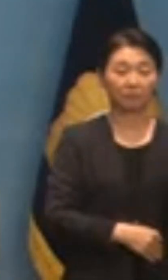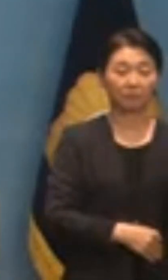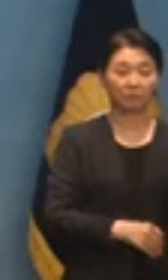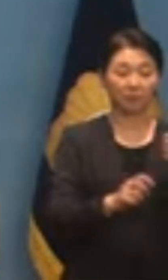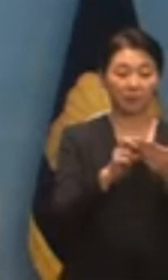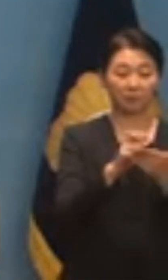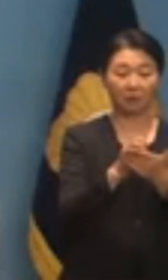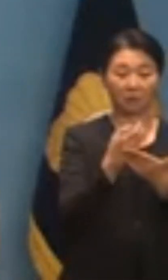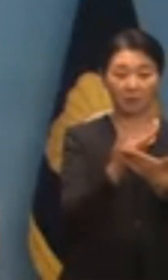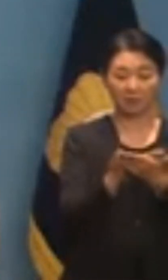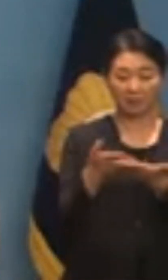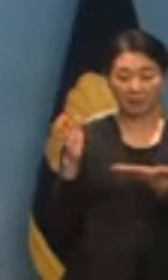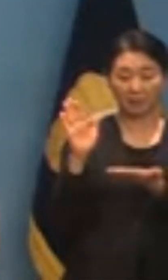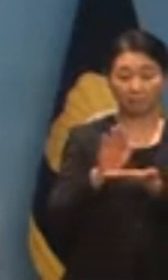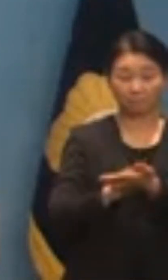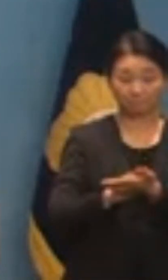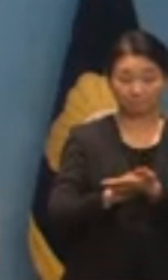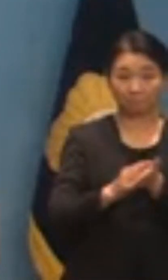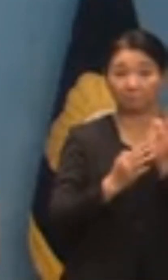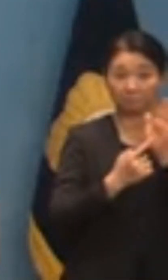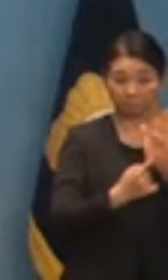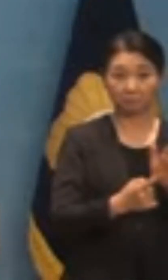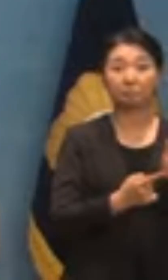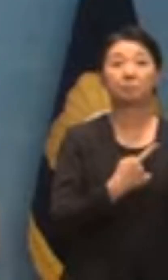개헌 카드를 꺼냈습니다.